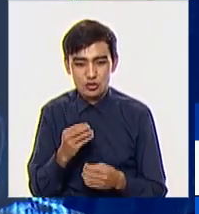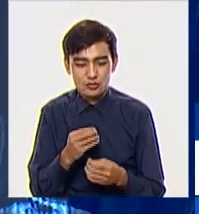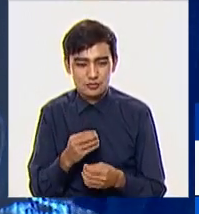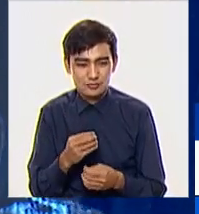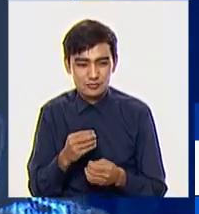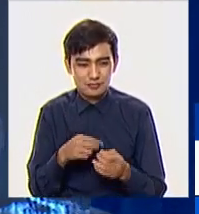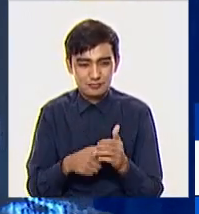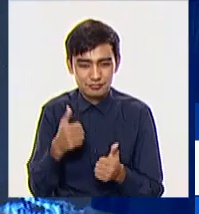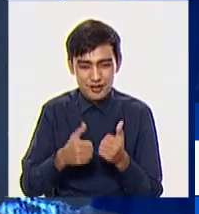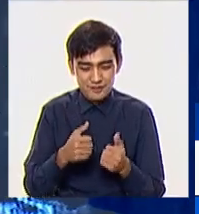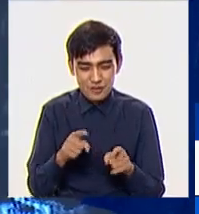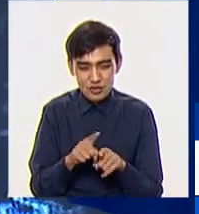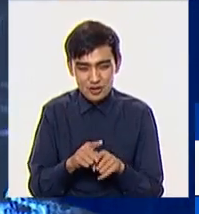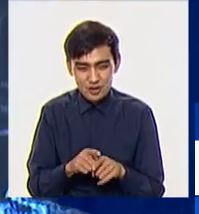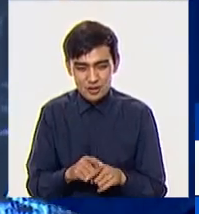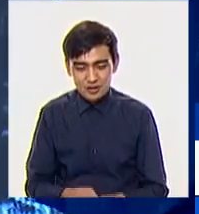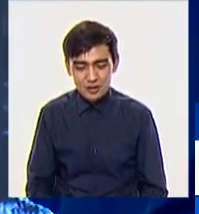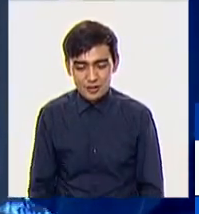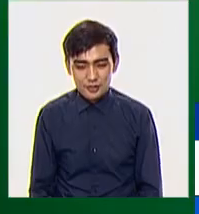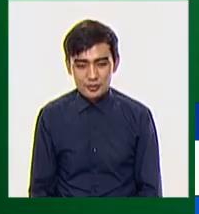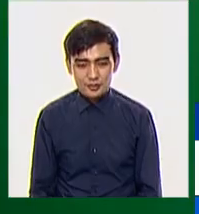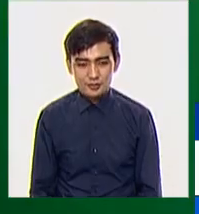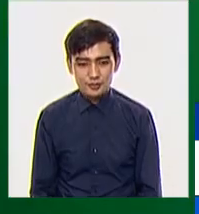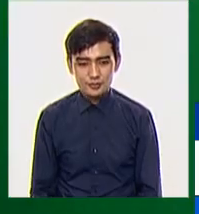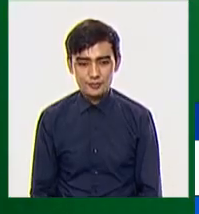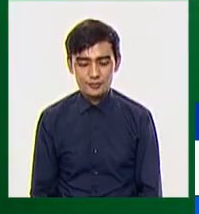избавить состязания от политической составляющей.